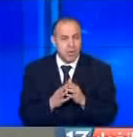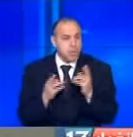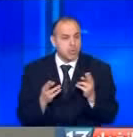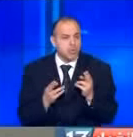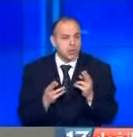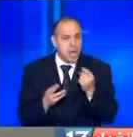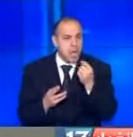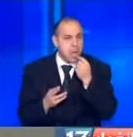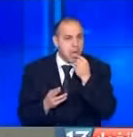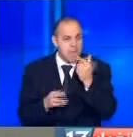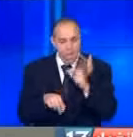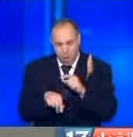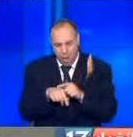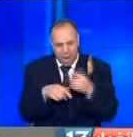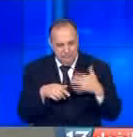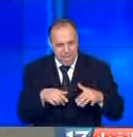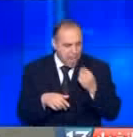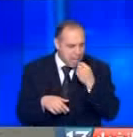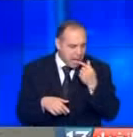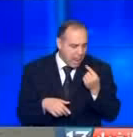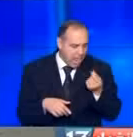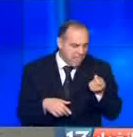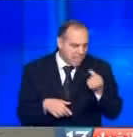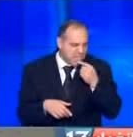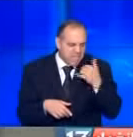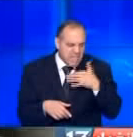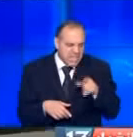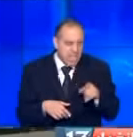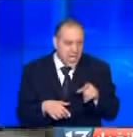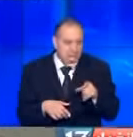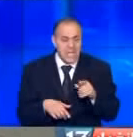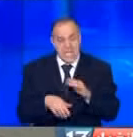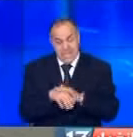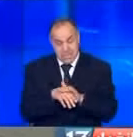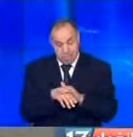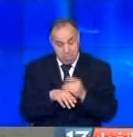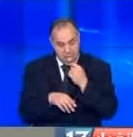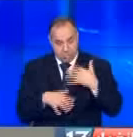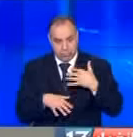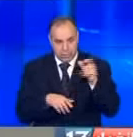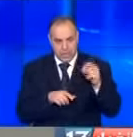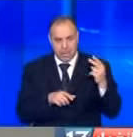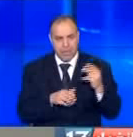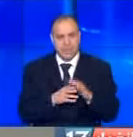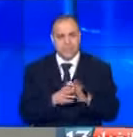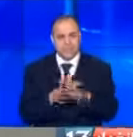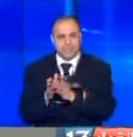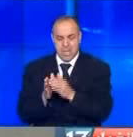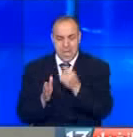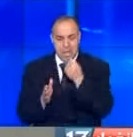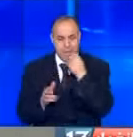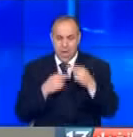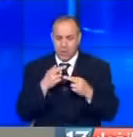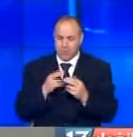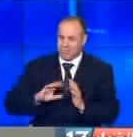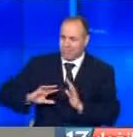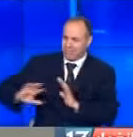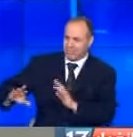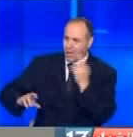تاكل بالبرة، حصيلي ما تاكلش في الرستورانت وكهو. أكلة أكدت إدارة مطعم الواحات بجابس أنها